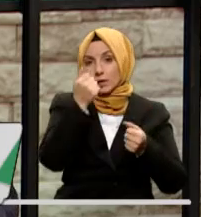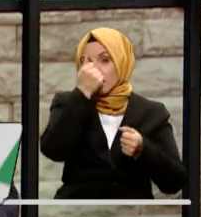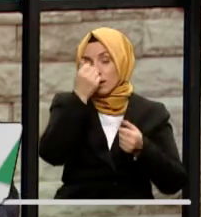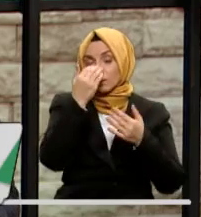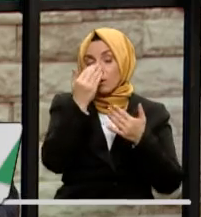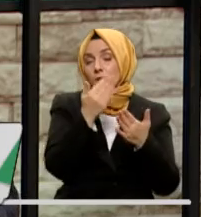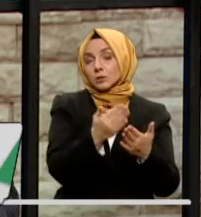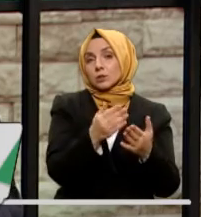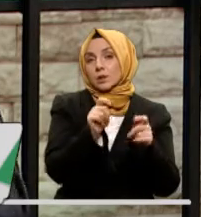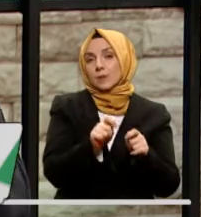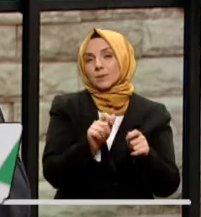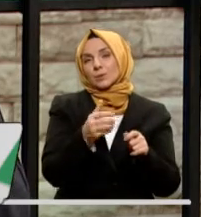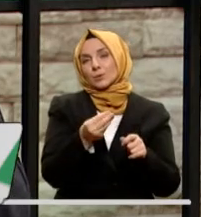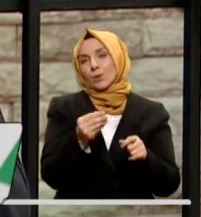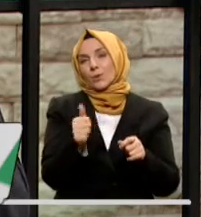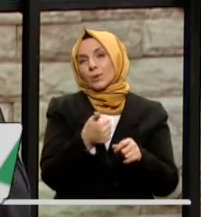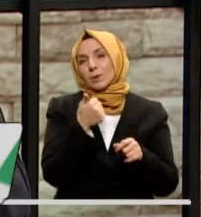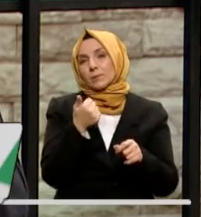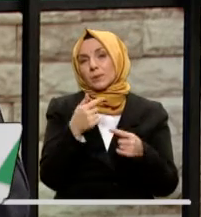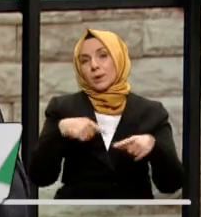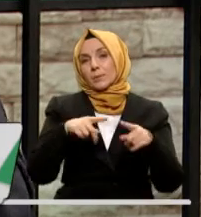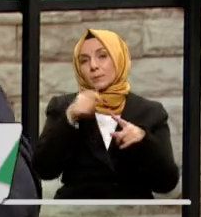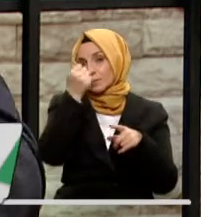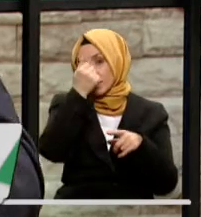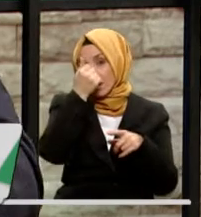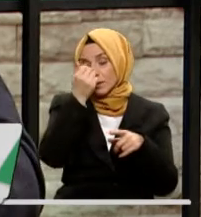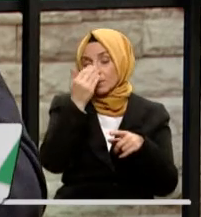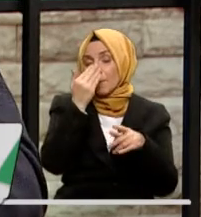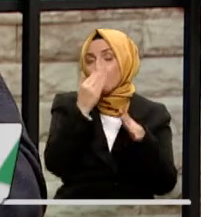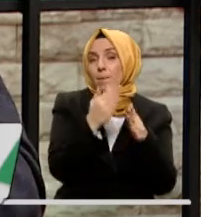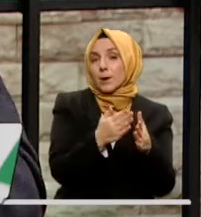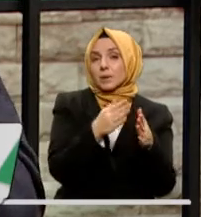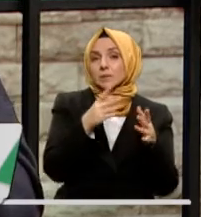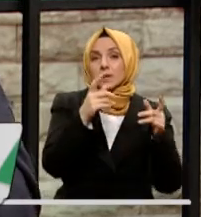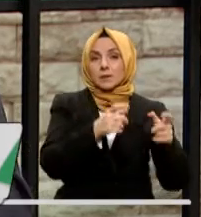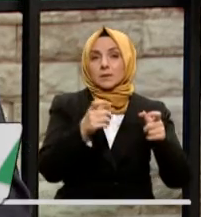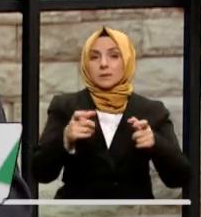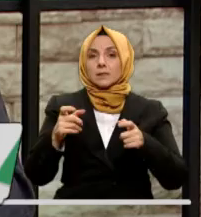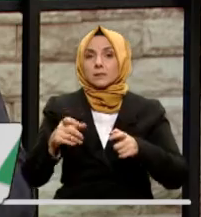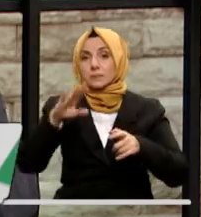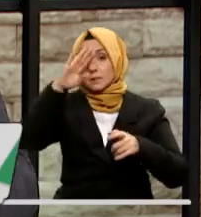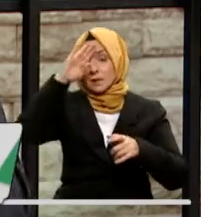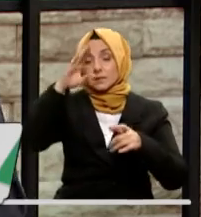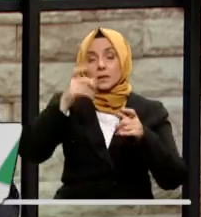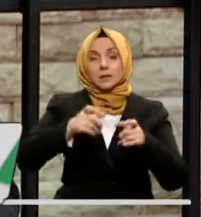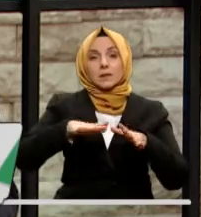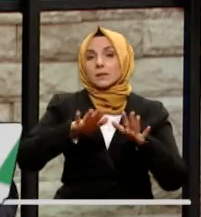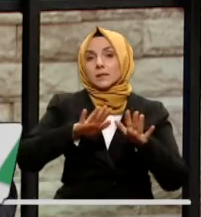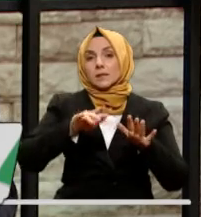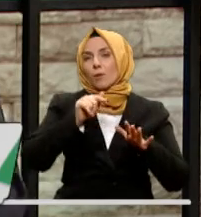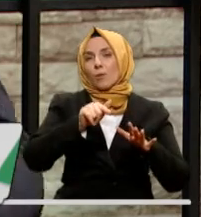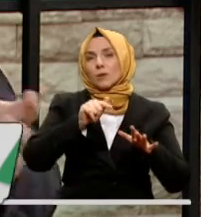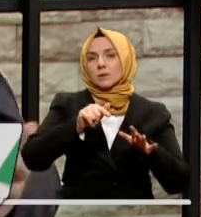bağışlaması çok önemli bizim kan bağış alanlarımız Hastane değil sağlıklı insanlarla bizim işimiz kütüphane gibi